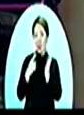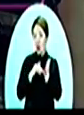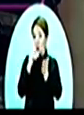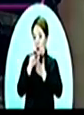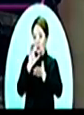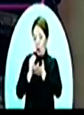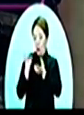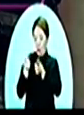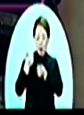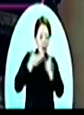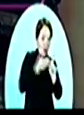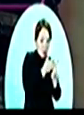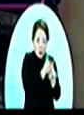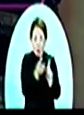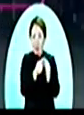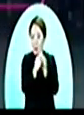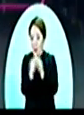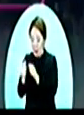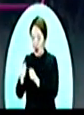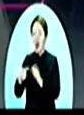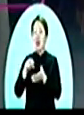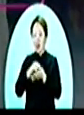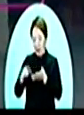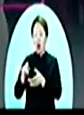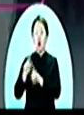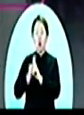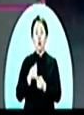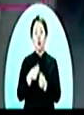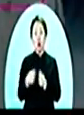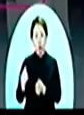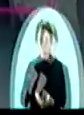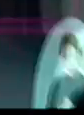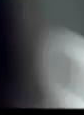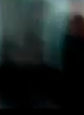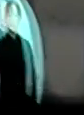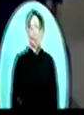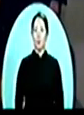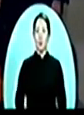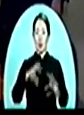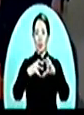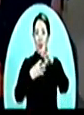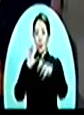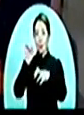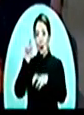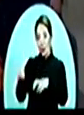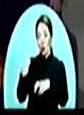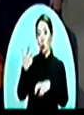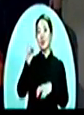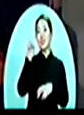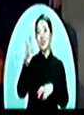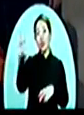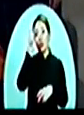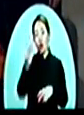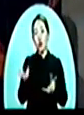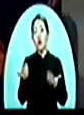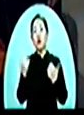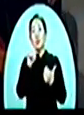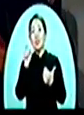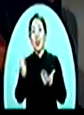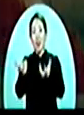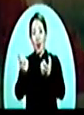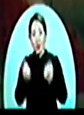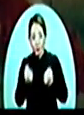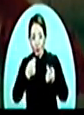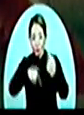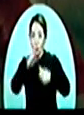төгрөгийн санхүүжилтийг дамжуулан зээлдүүлэх гэрээний дагуу олгосон. Дэлхийн банкны 30 сая Америк долларын хөнгөлөлттэй